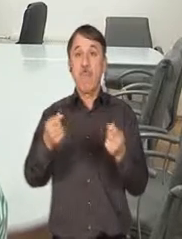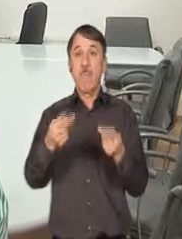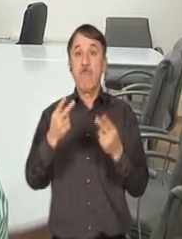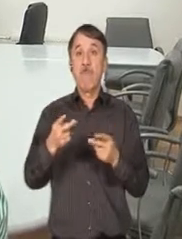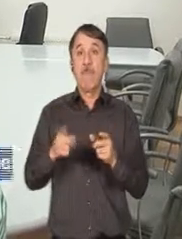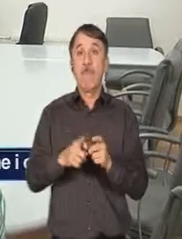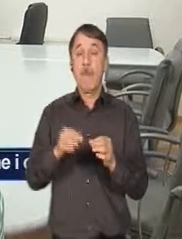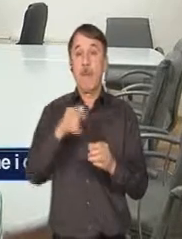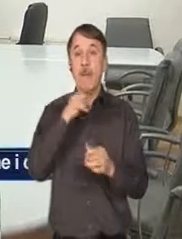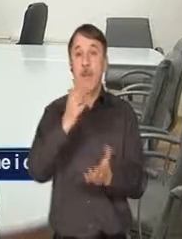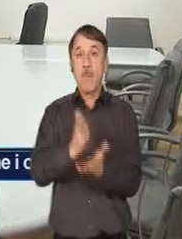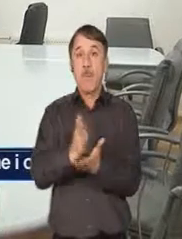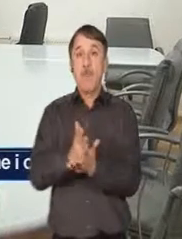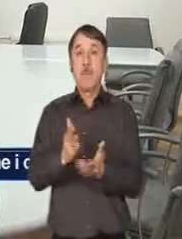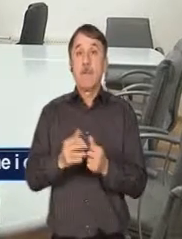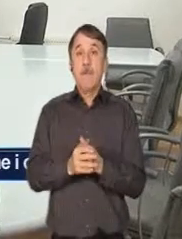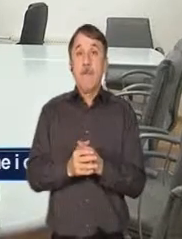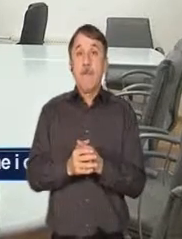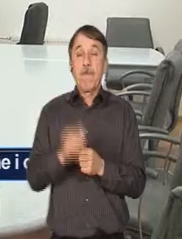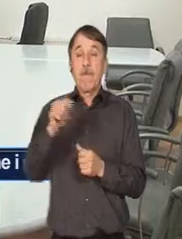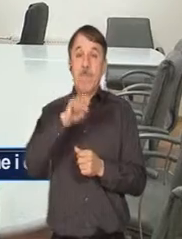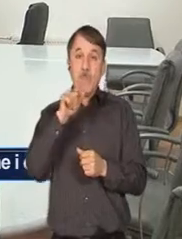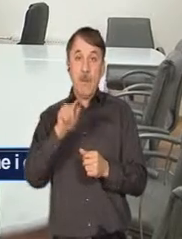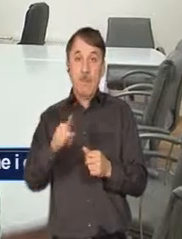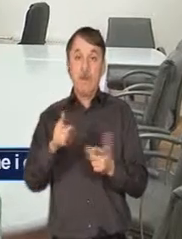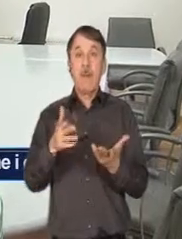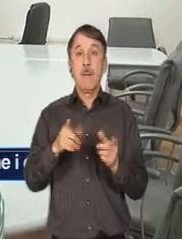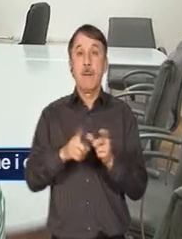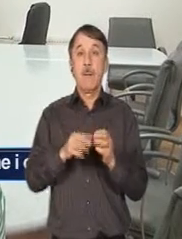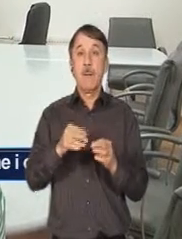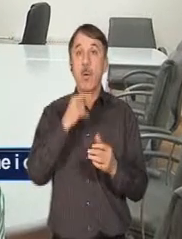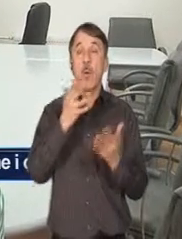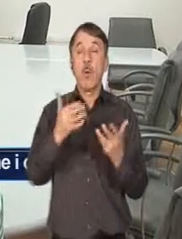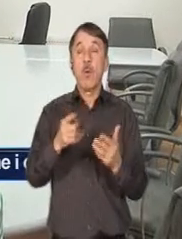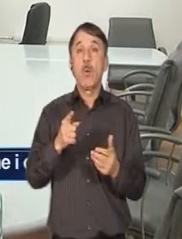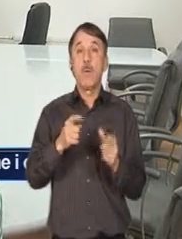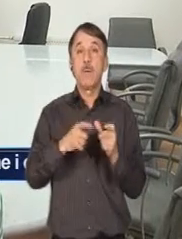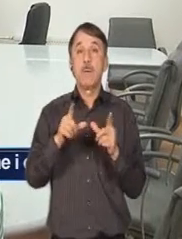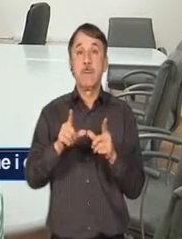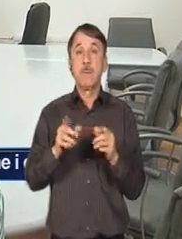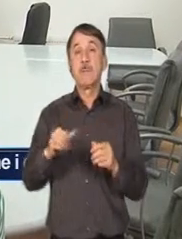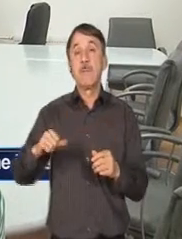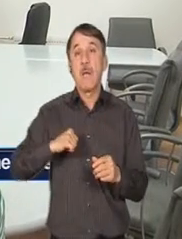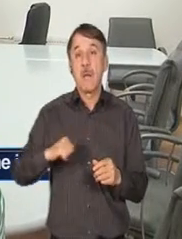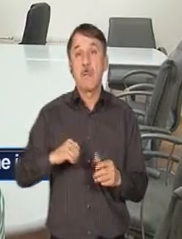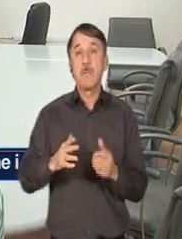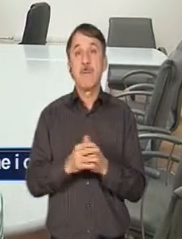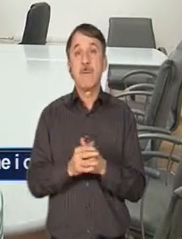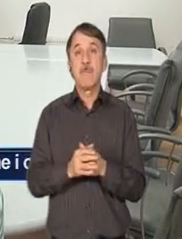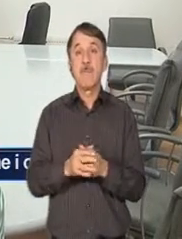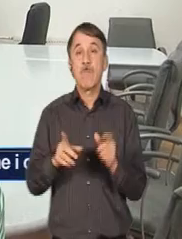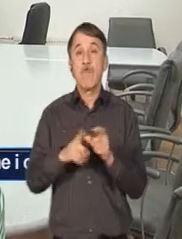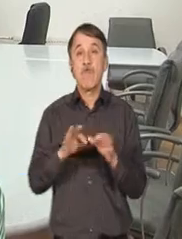sredstvima, mi smo javno komunalno preduzeće, mi smo dužni da putem javne licitacije, bar prvi put ponudimo svim zainteresovanim